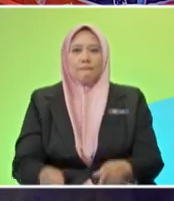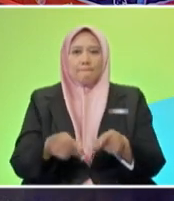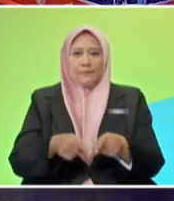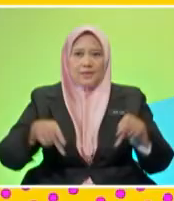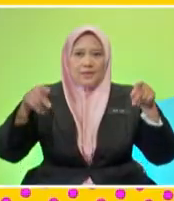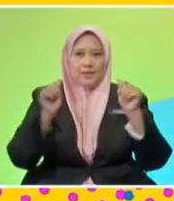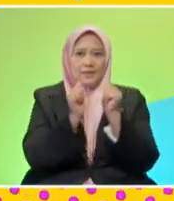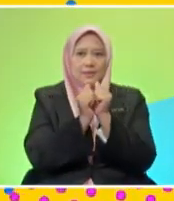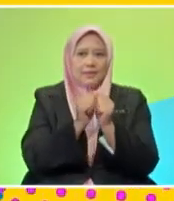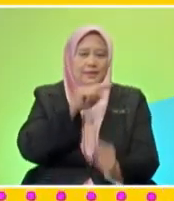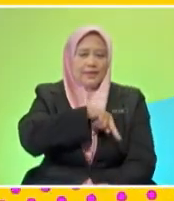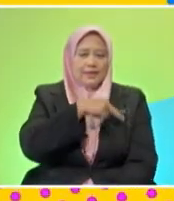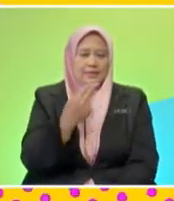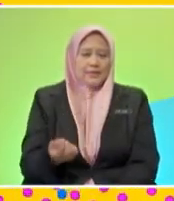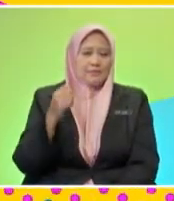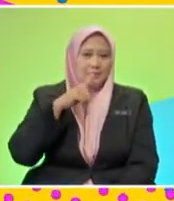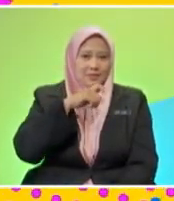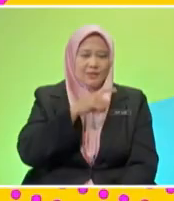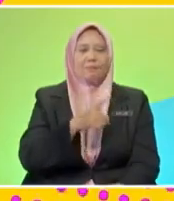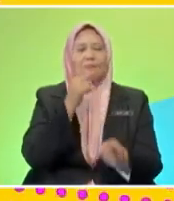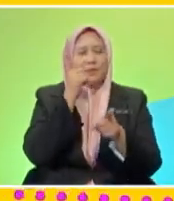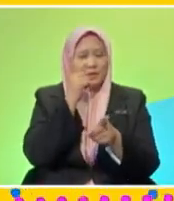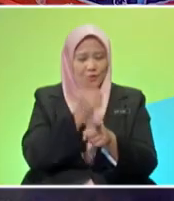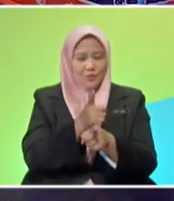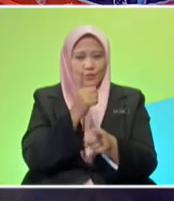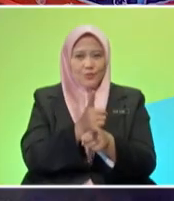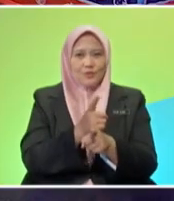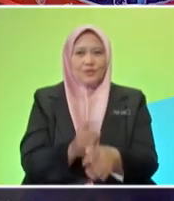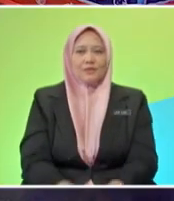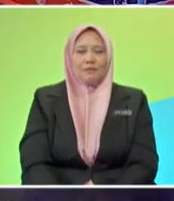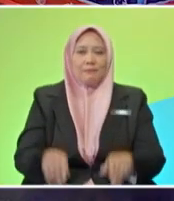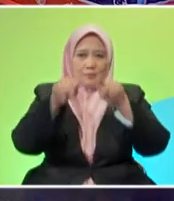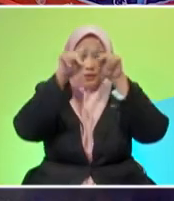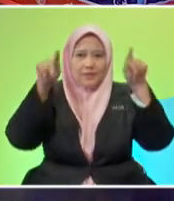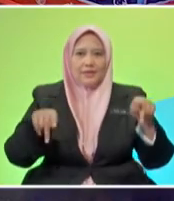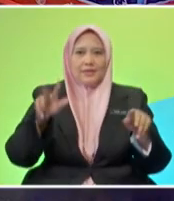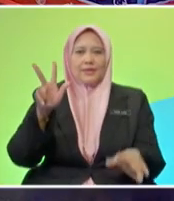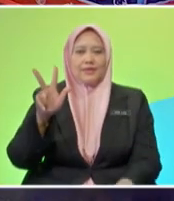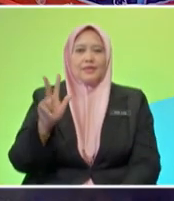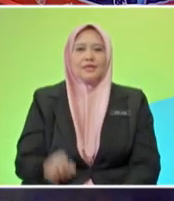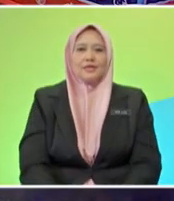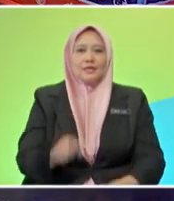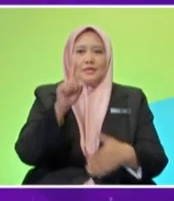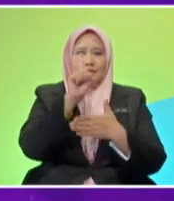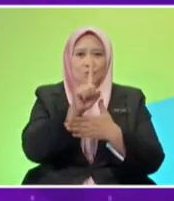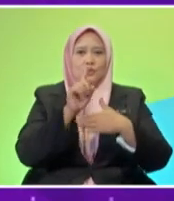5 wah. Wah. Seterusnya, peringkat tiga. Isi suku pinggan lagi dengan sumber